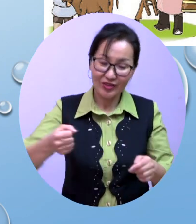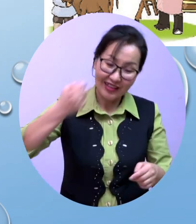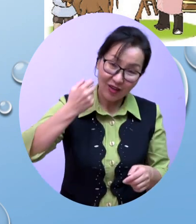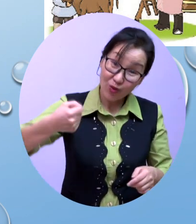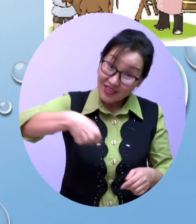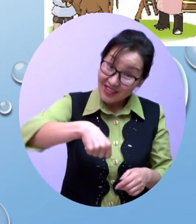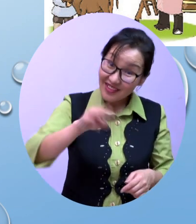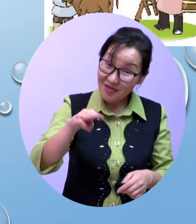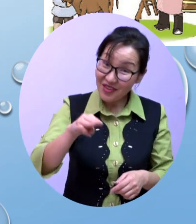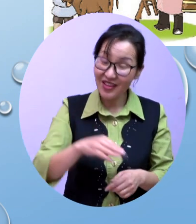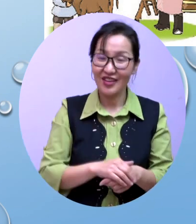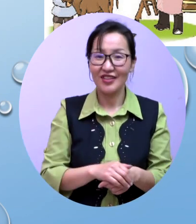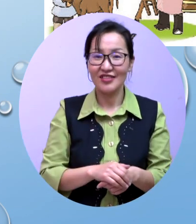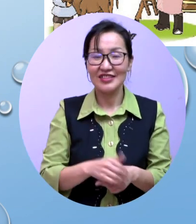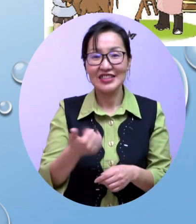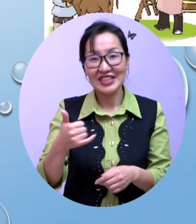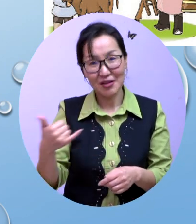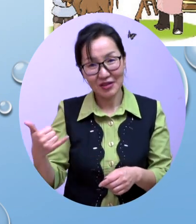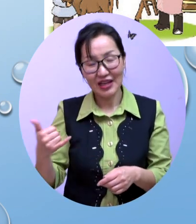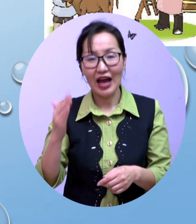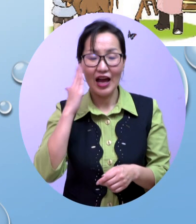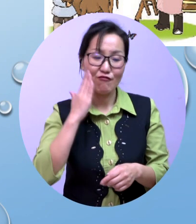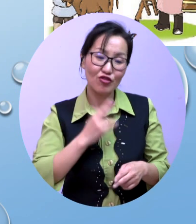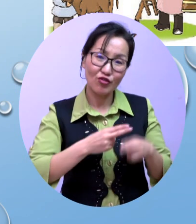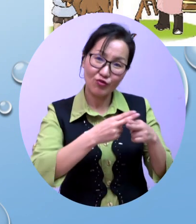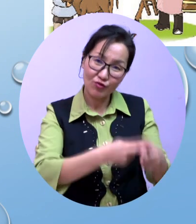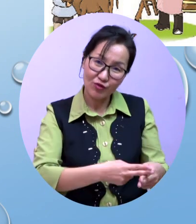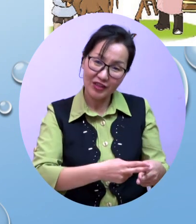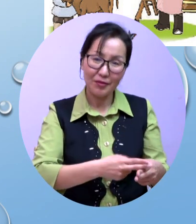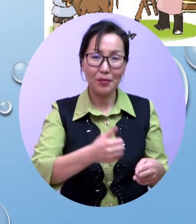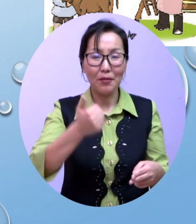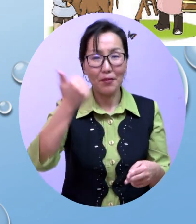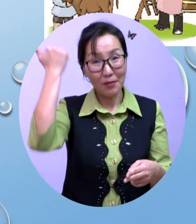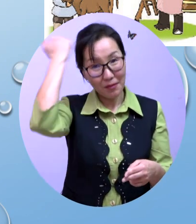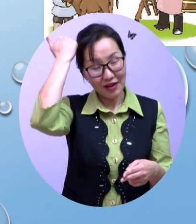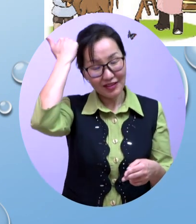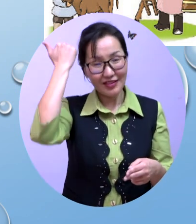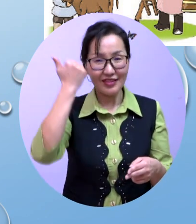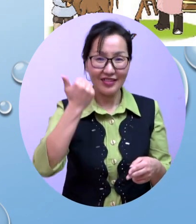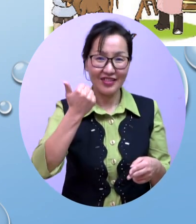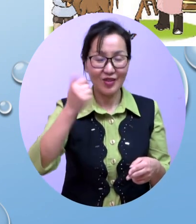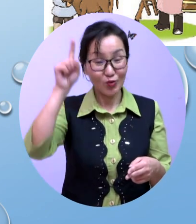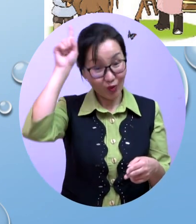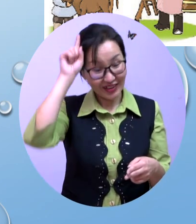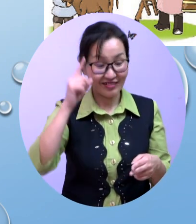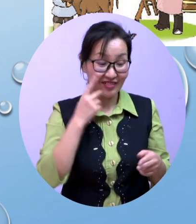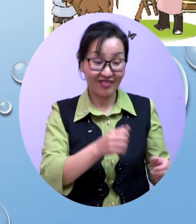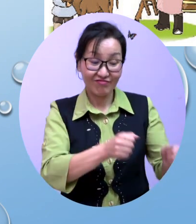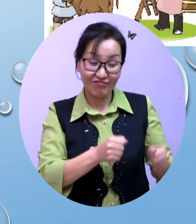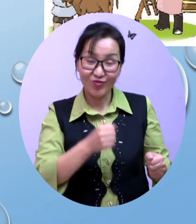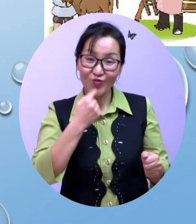усалдаг. За, зарим нь ээж авдаа тусалж, малаа хариулдаг, туглаа татаж